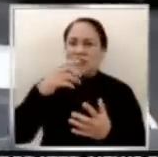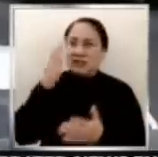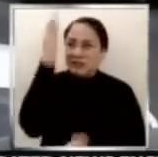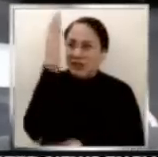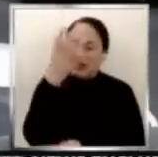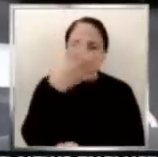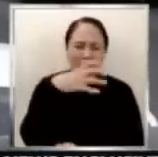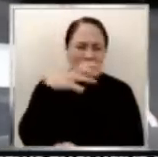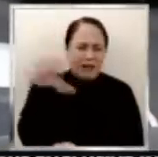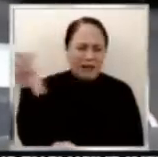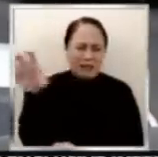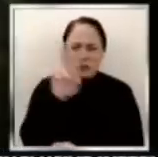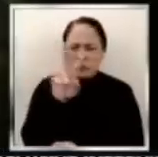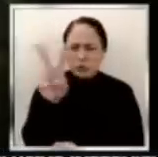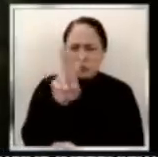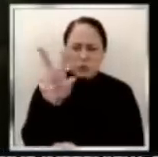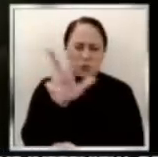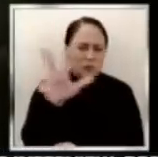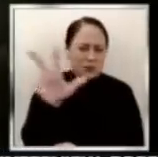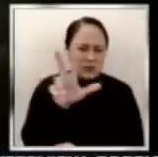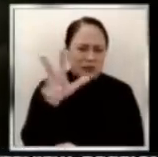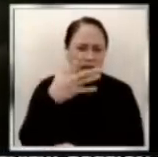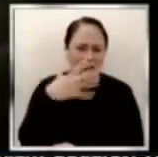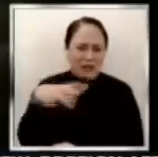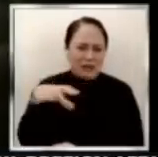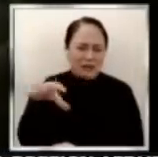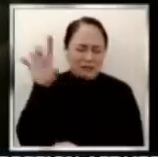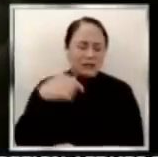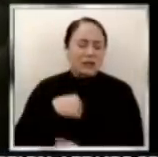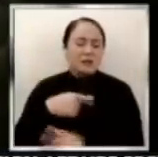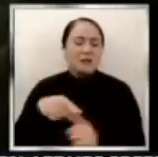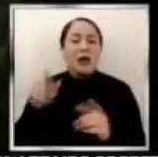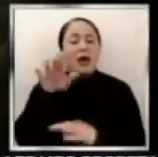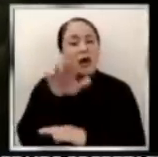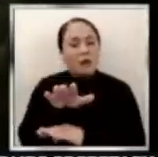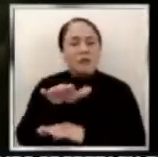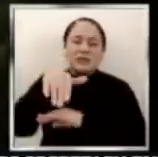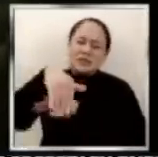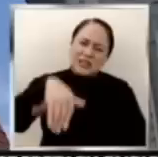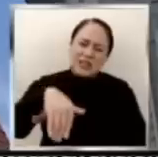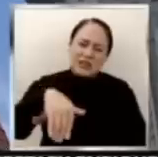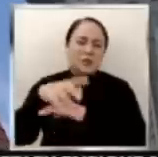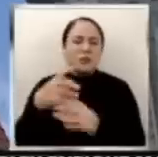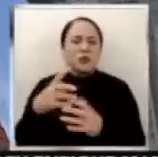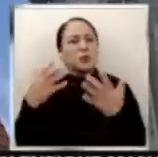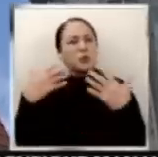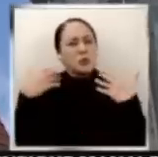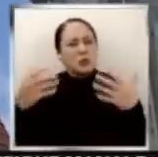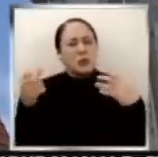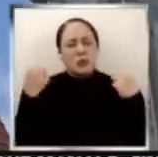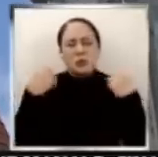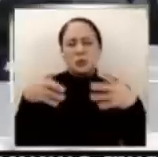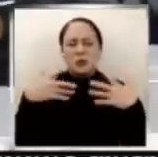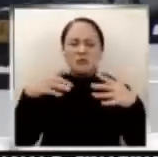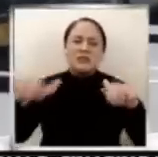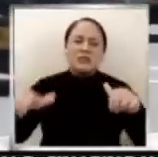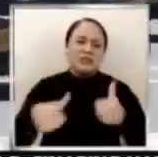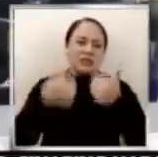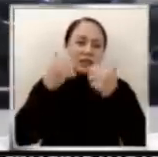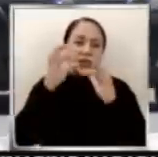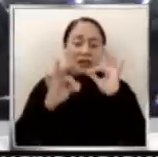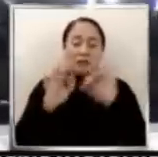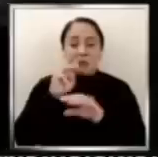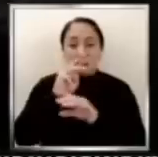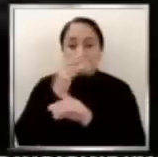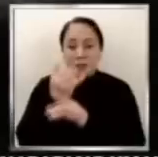alas 2, alas 3. Bagamat sa gabi hanggang madaling araw, medyo lumalamig pa rin. Magiging hamon yan pagdating ng Mayo, dire-diretso